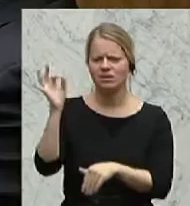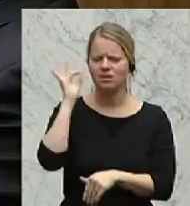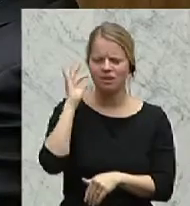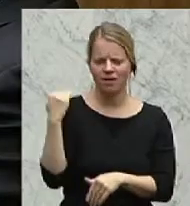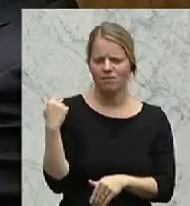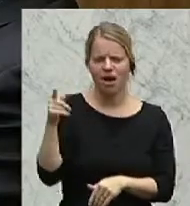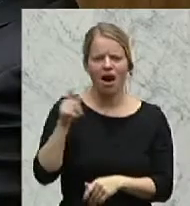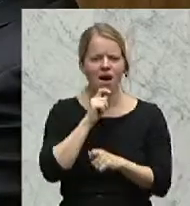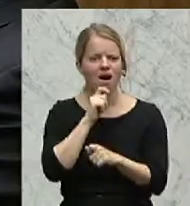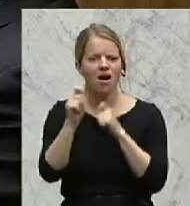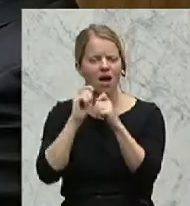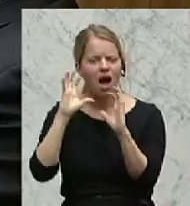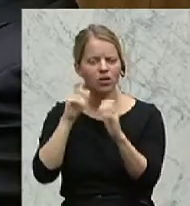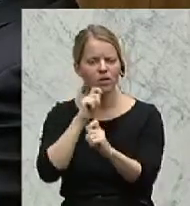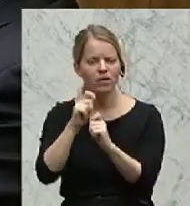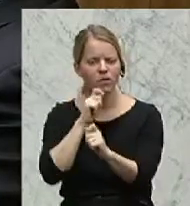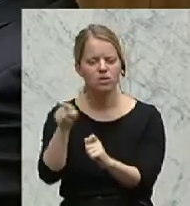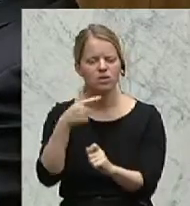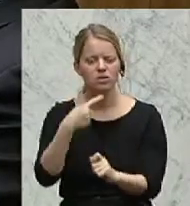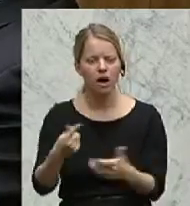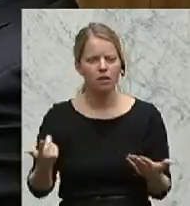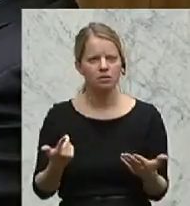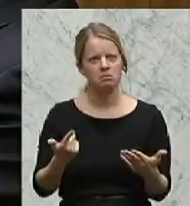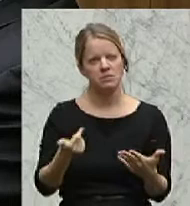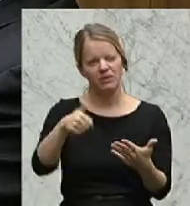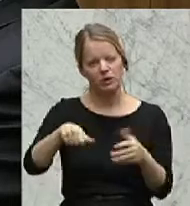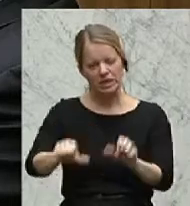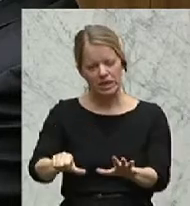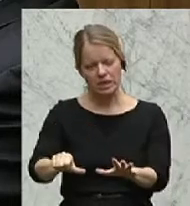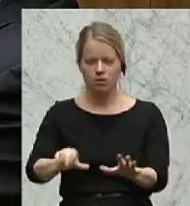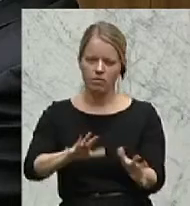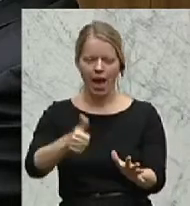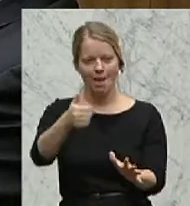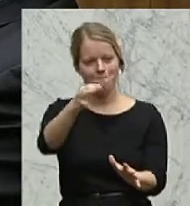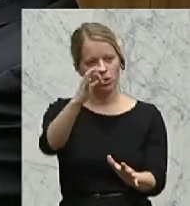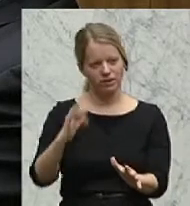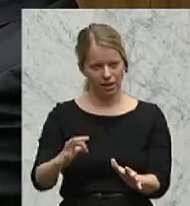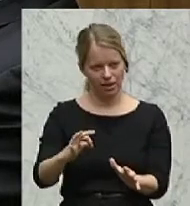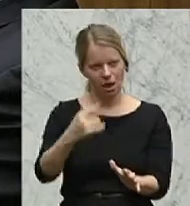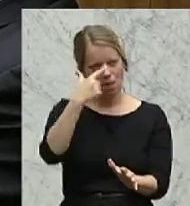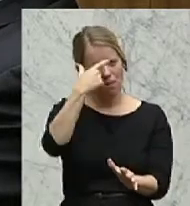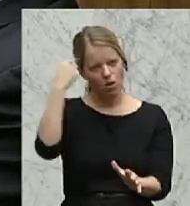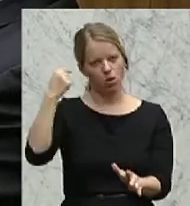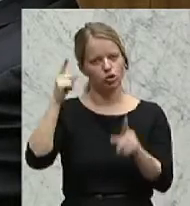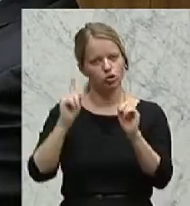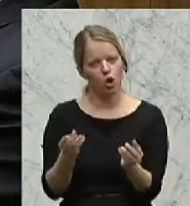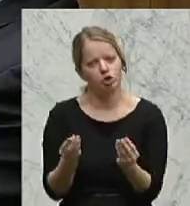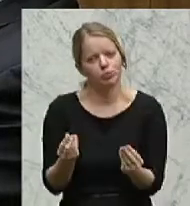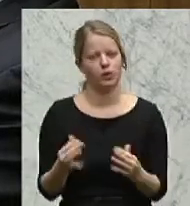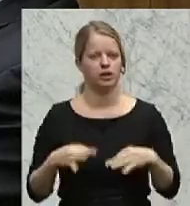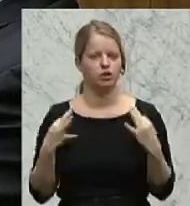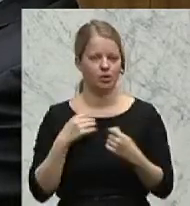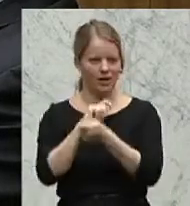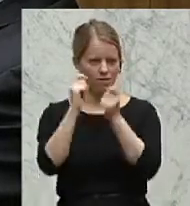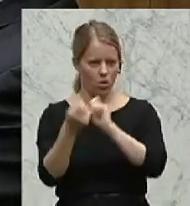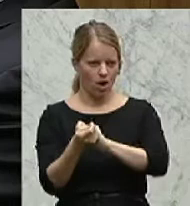gesagt, Sie rechnen damit, dass im Jahr 2016 1% der Bevölkerung etwas von der Gesundheitsreform spüren wird. Ich